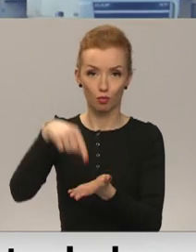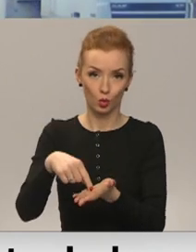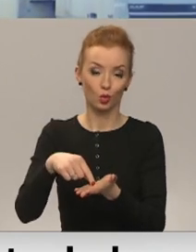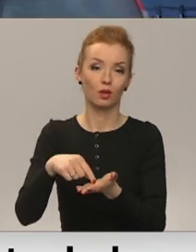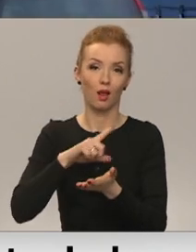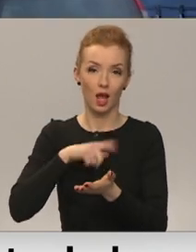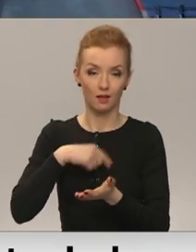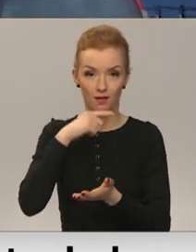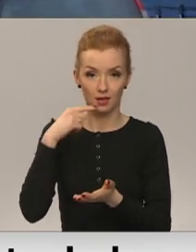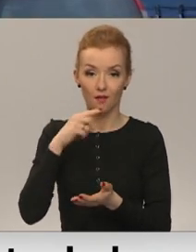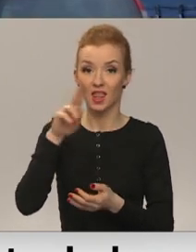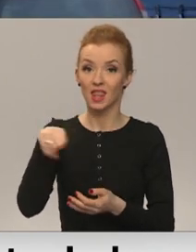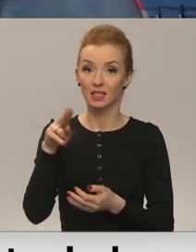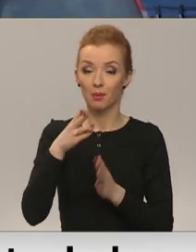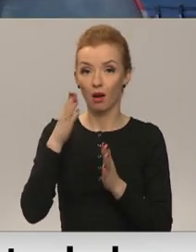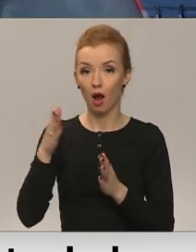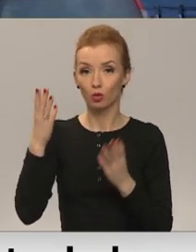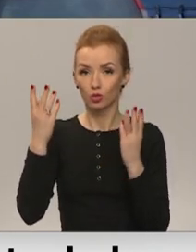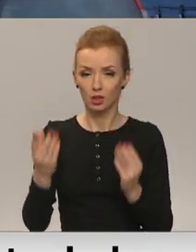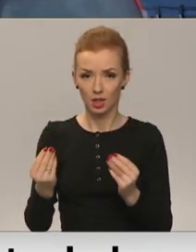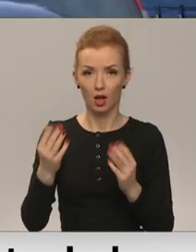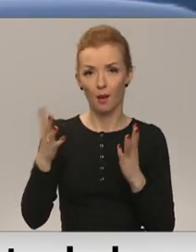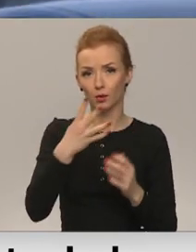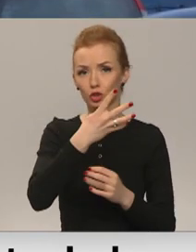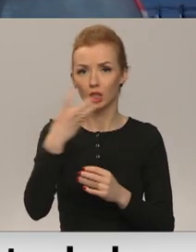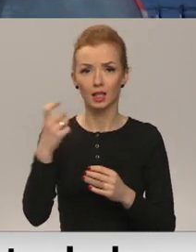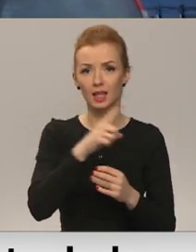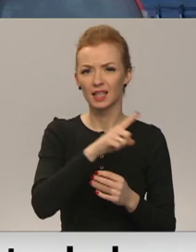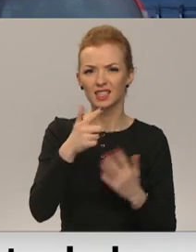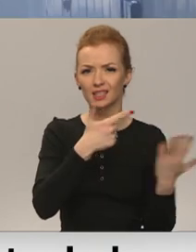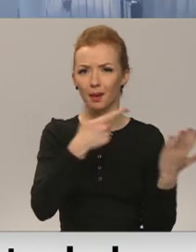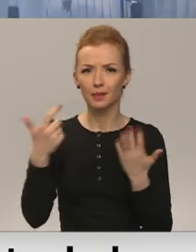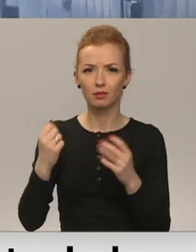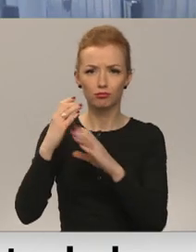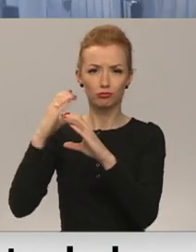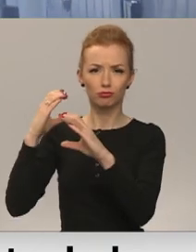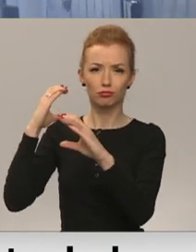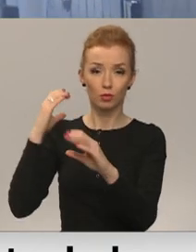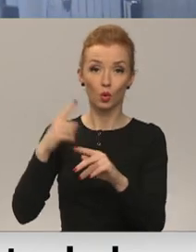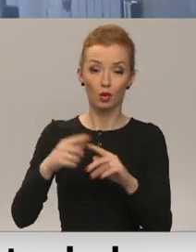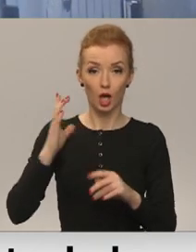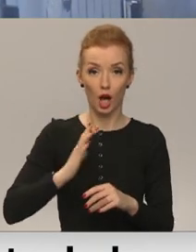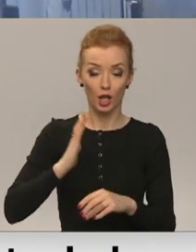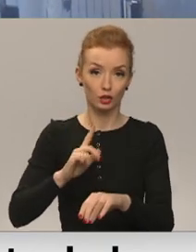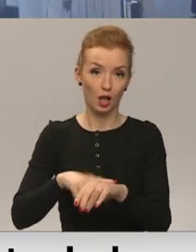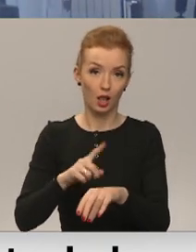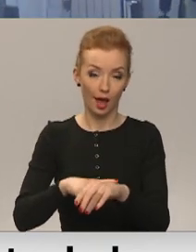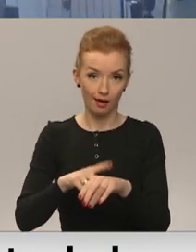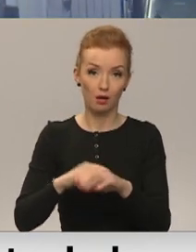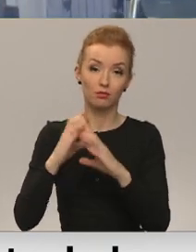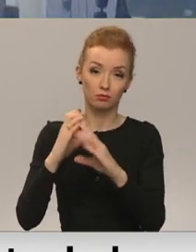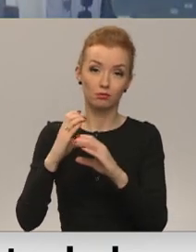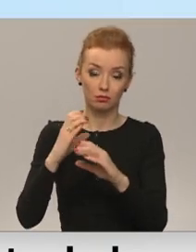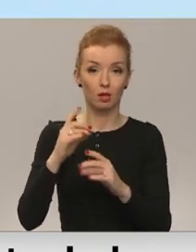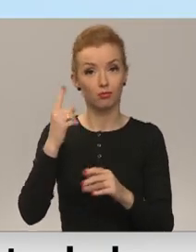robežas. Decembrī dienu rindu šaipus veido no 400 līdz 700 auto. Tālbraucējiem gaidīšanas laiks aizņem pat vairākas